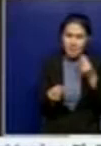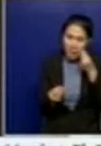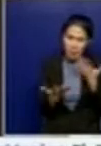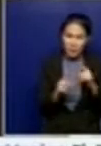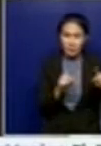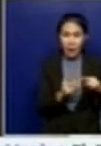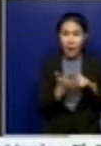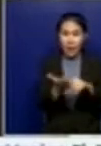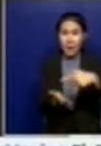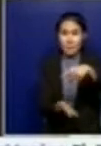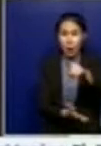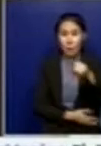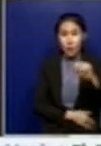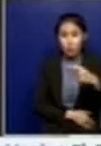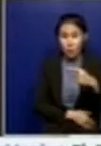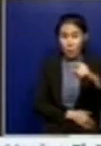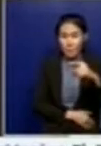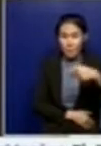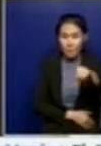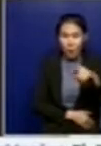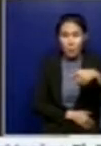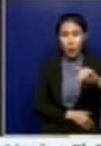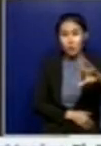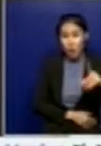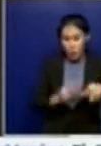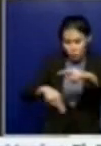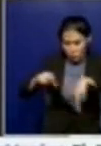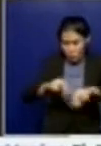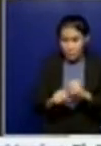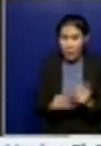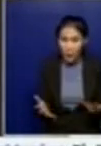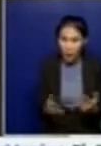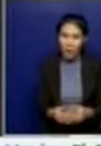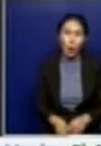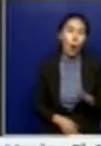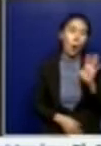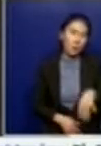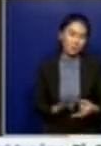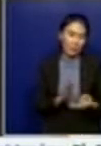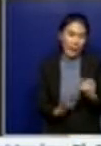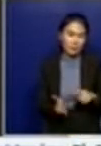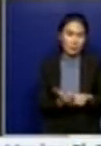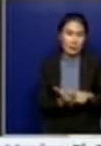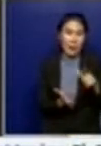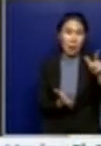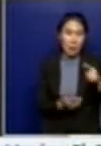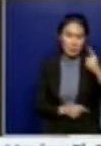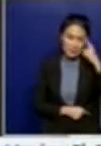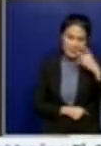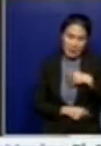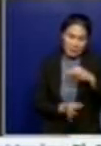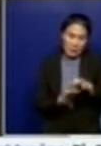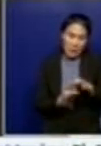ครับทำไงครับท่านประธานลาออกมาเลยนะครับนะเพื่อจะได้ไม่ต้องแสดงบัญชีทรัพ